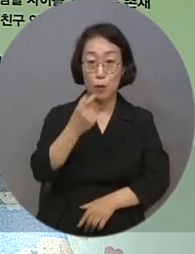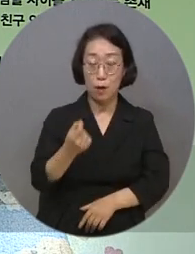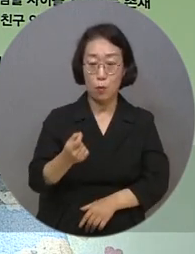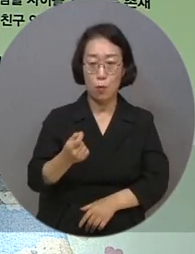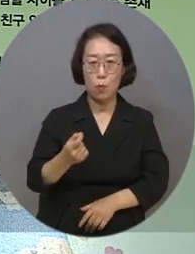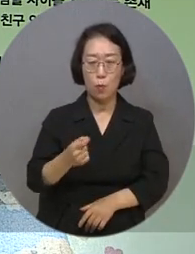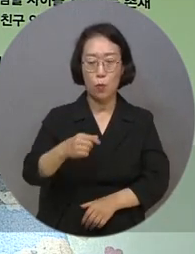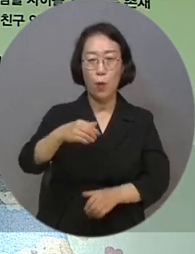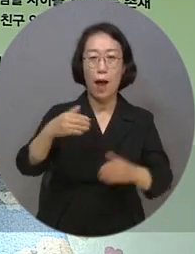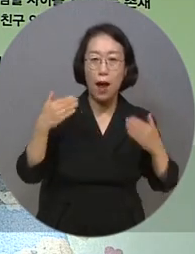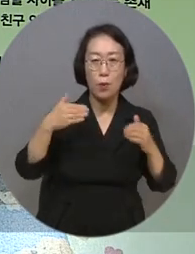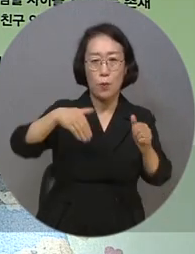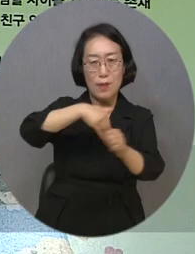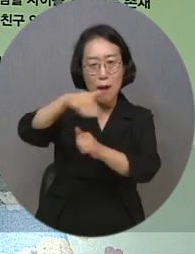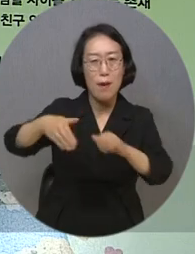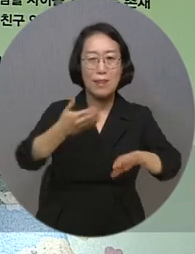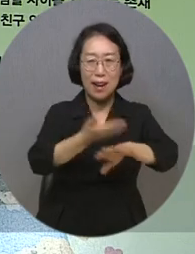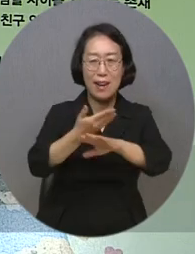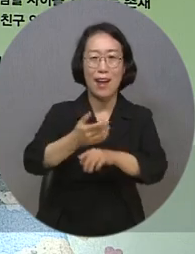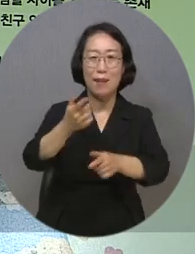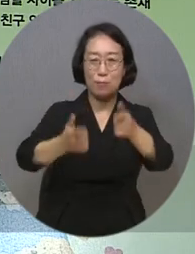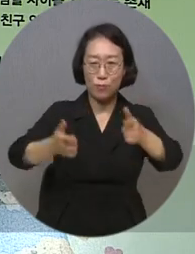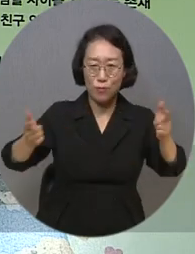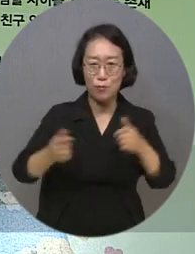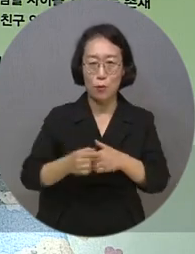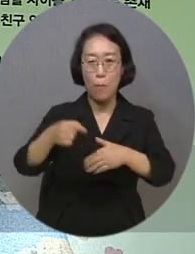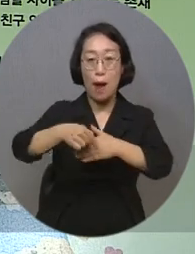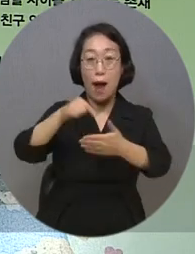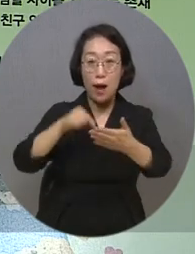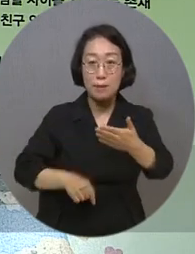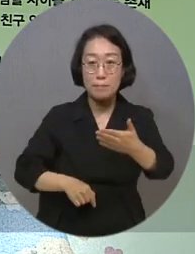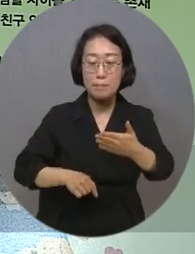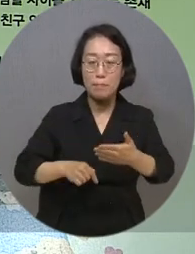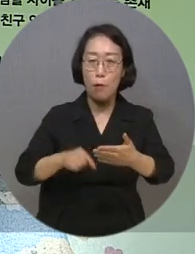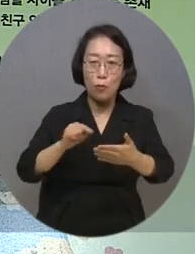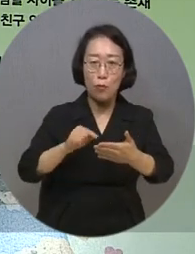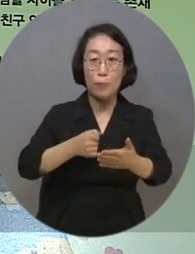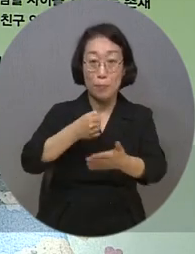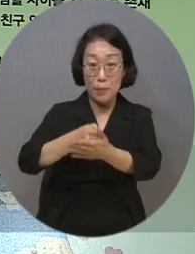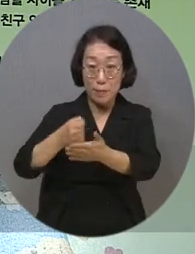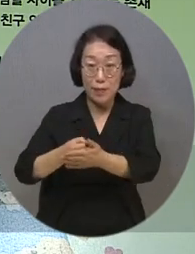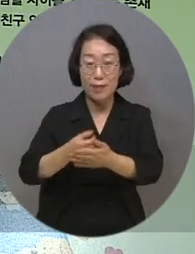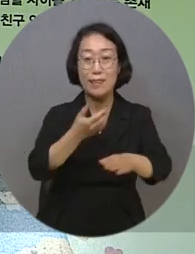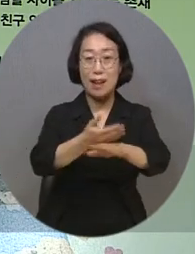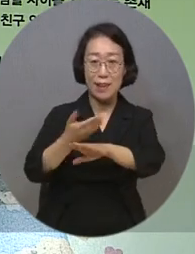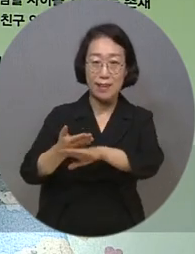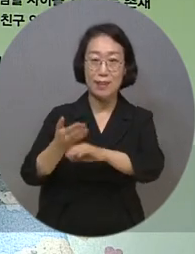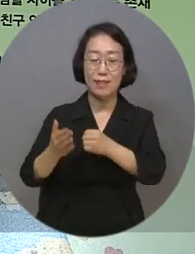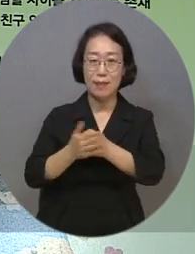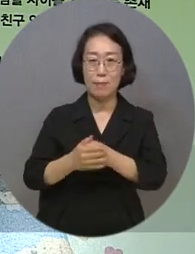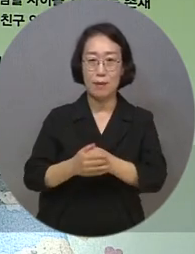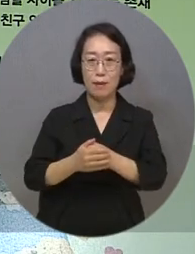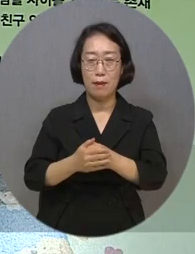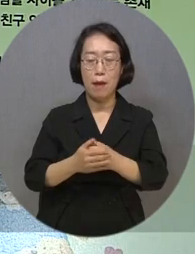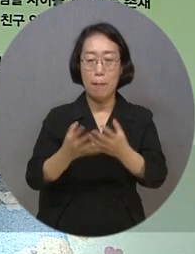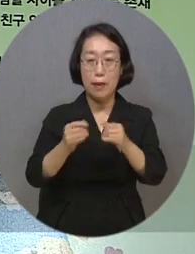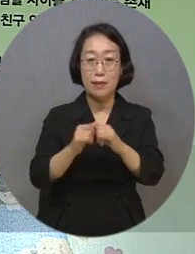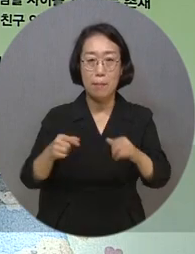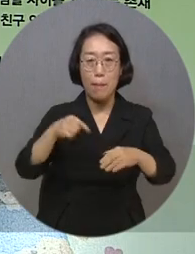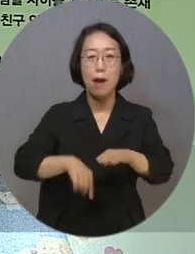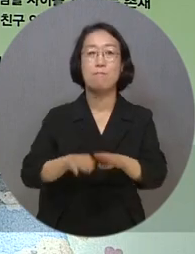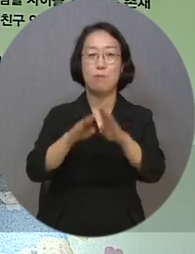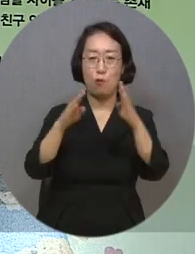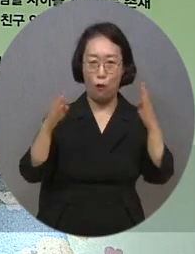학교마다 다르잖아요. 어떤 분이 함께 하시냐, 어떤 마인드를 가지고 계시냐에 따라서 다르기 때문에 많은 분들이 열린